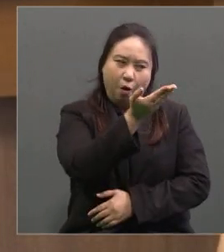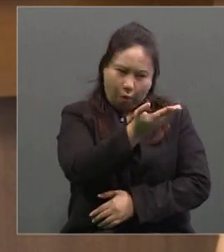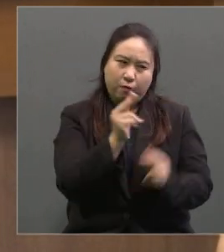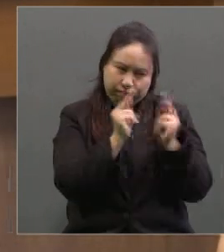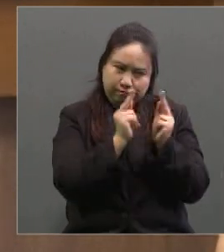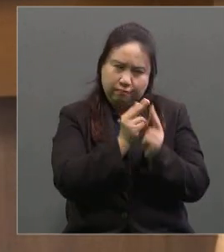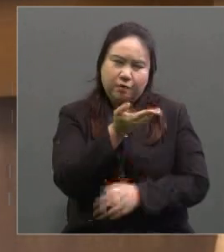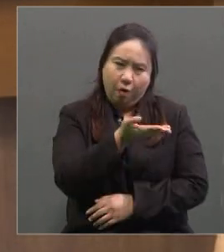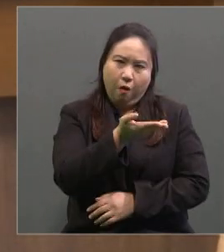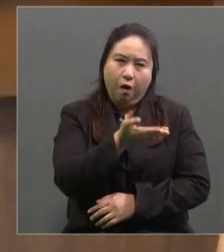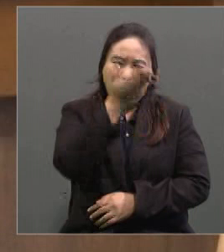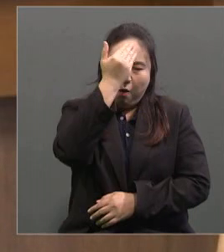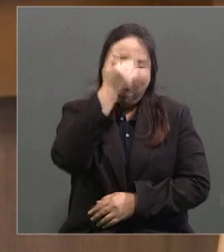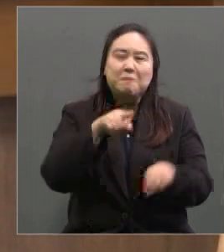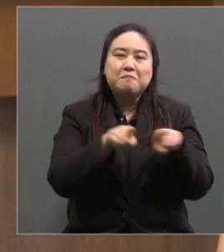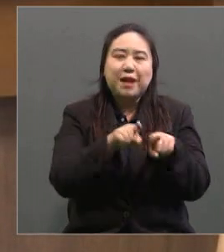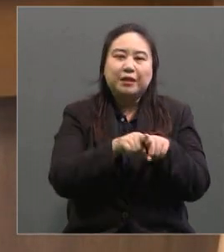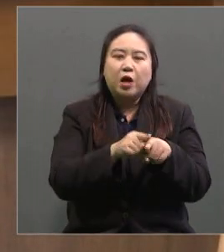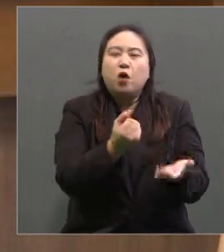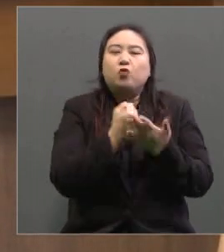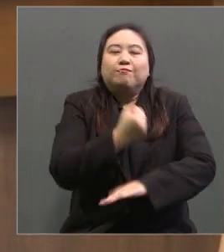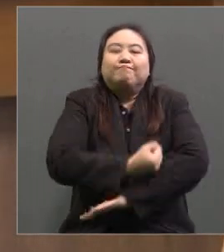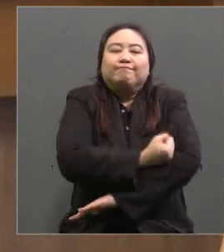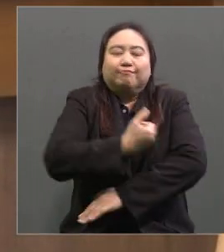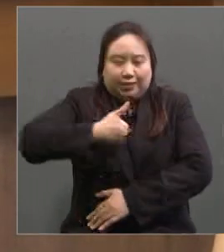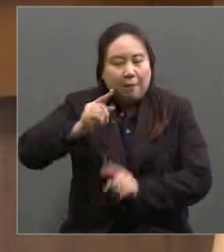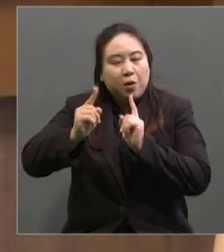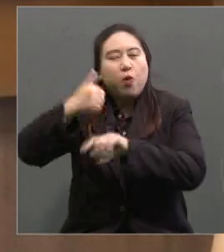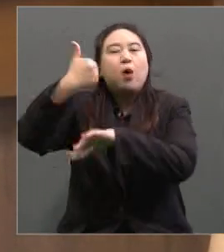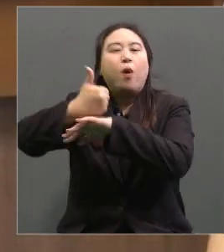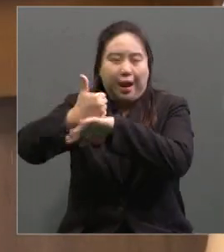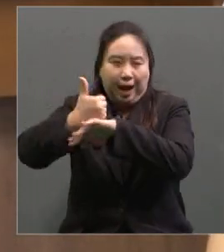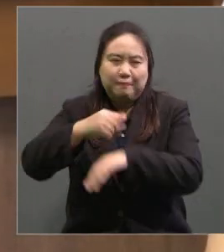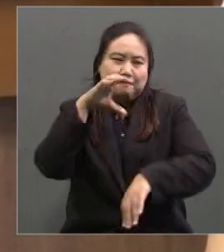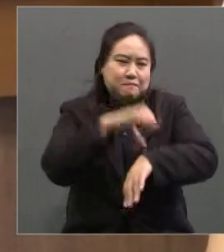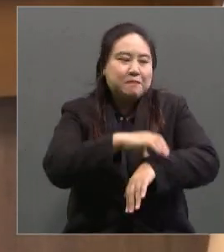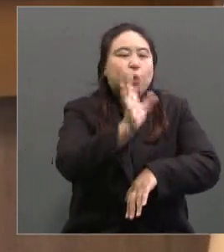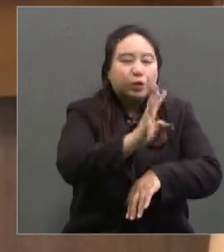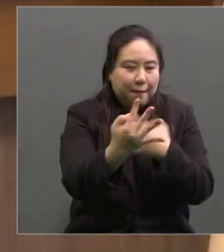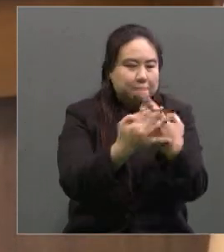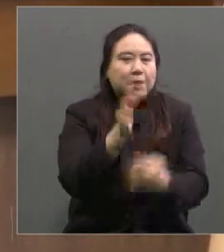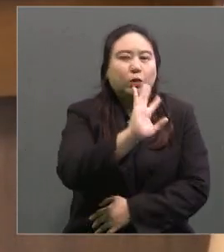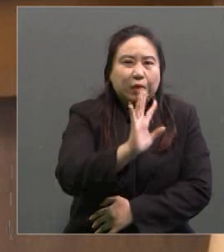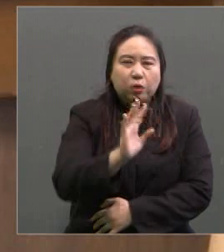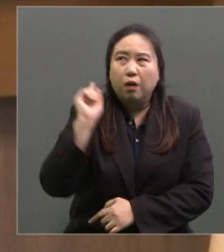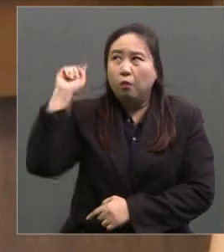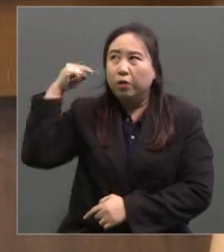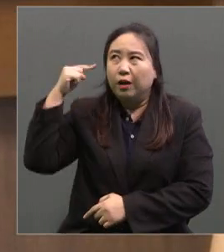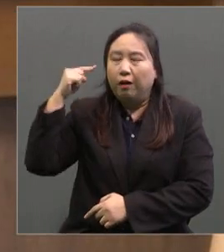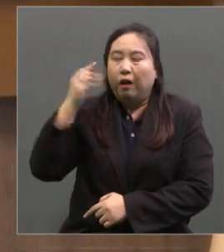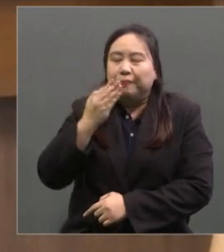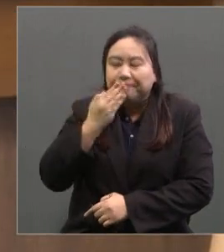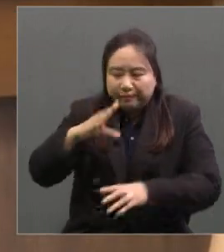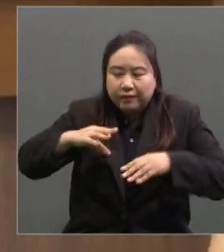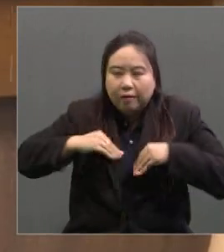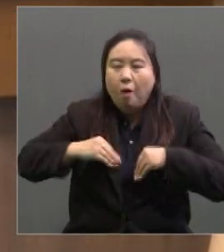ด้วยเ้าบอกว่าเป็นรางวัลพิเศษที่จะไปเจรจากับนายจะได้ไม่ต้องติดคุกครับผู้เสียหายก็เลยส่งยอมไปที่โรง